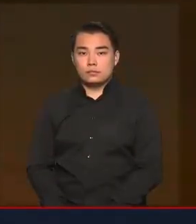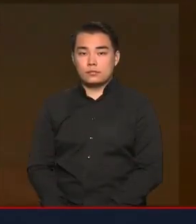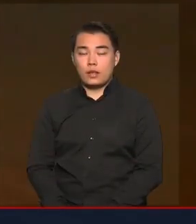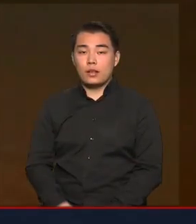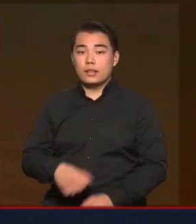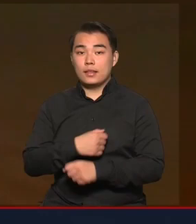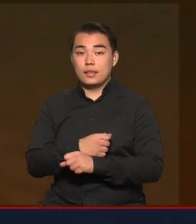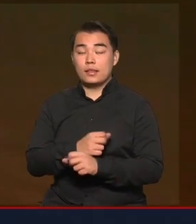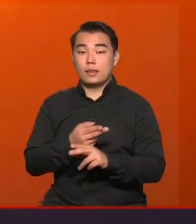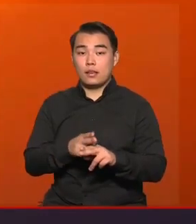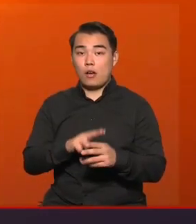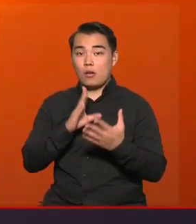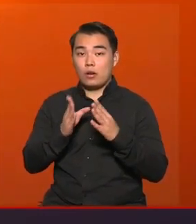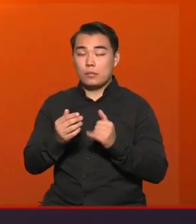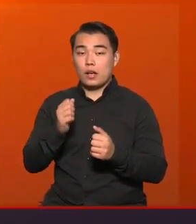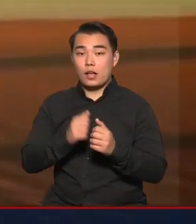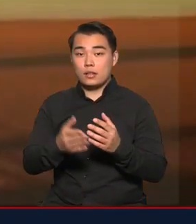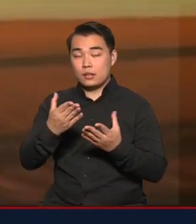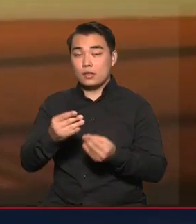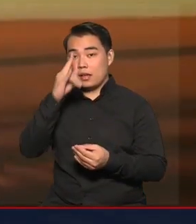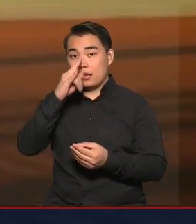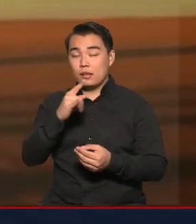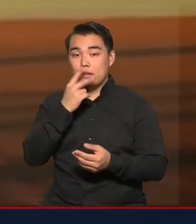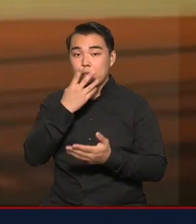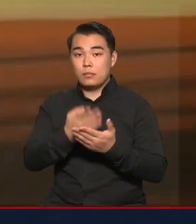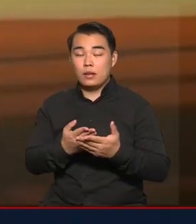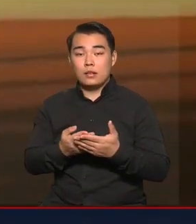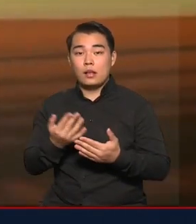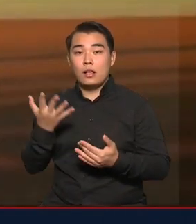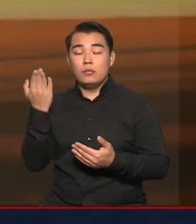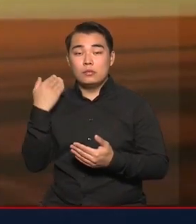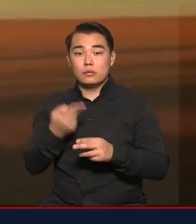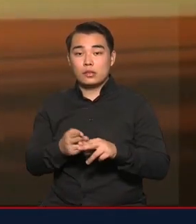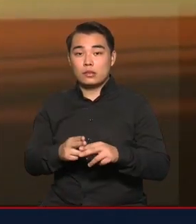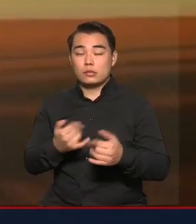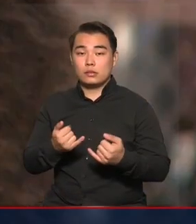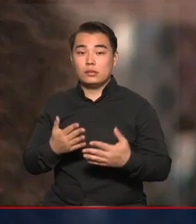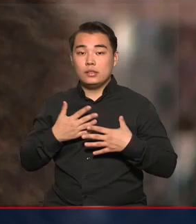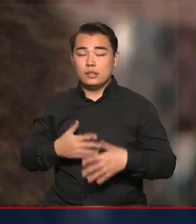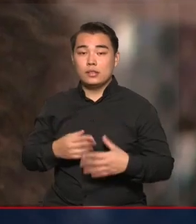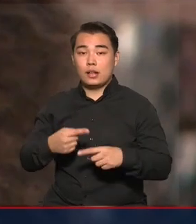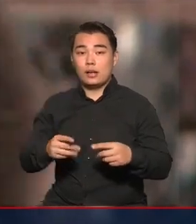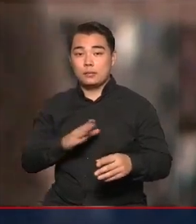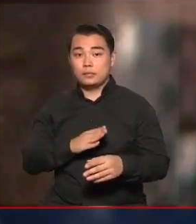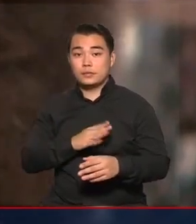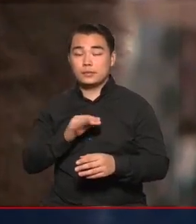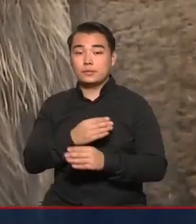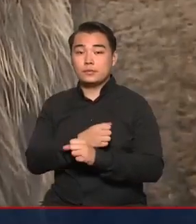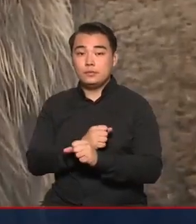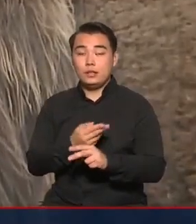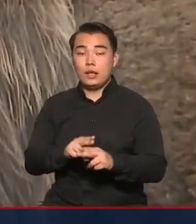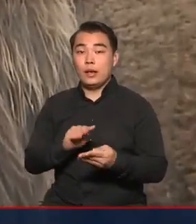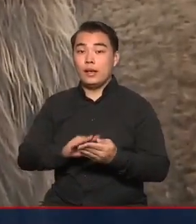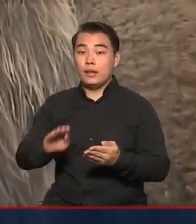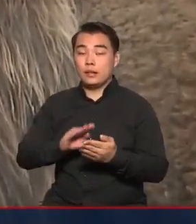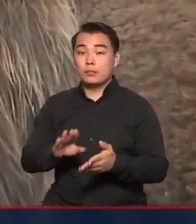Киіз туырлықты қазақ түйені күнделікті тіршілігінде пайдаланып қана қоймай, ырым мен тыйым, мақал мен мәтелге де қосқан. Епсіздікке